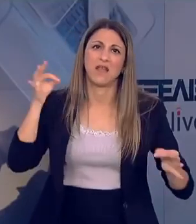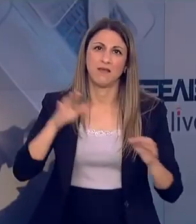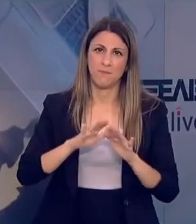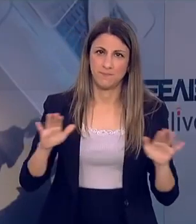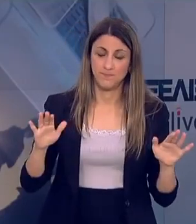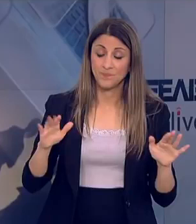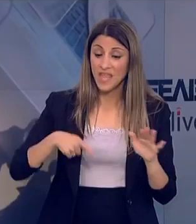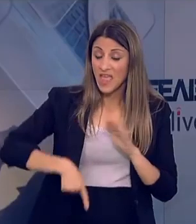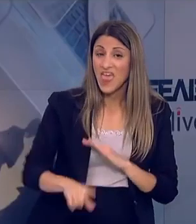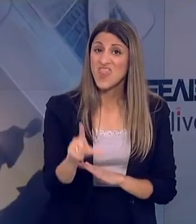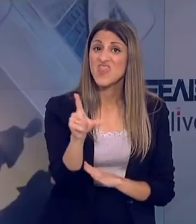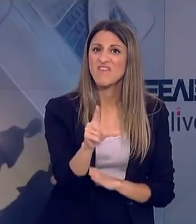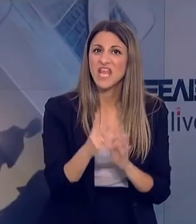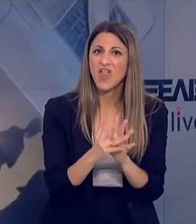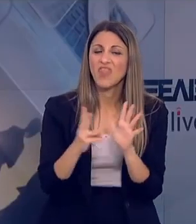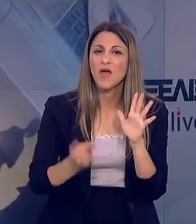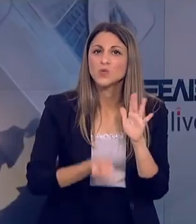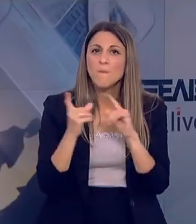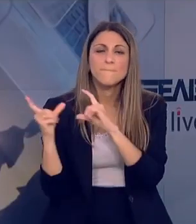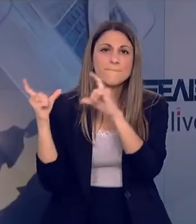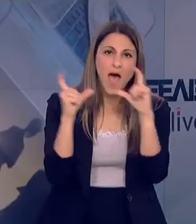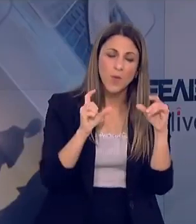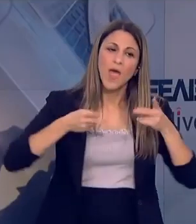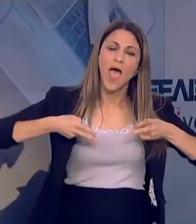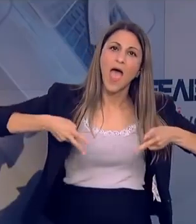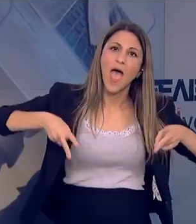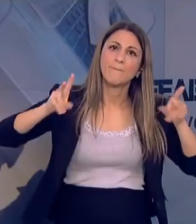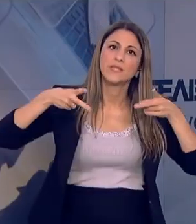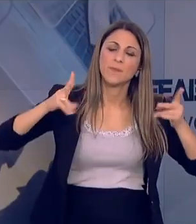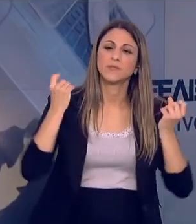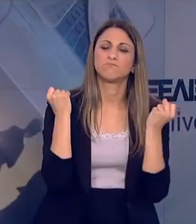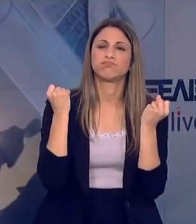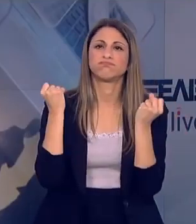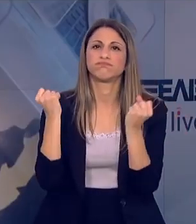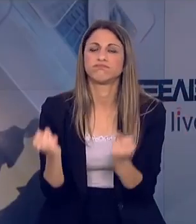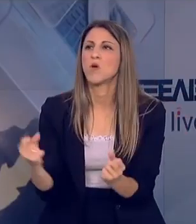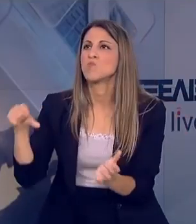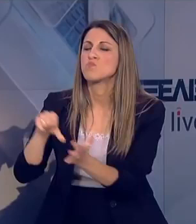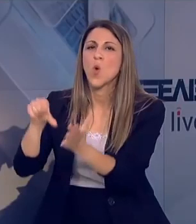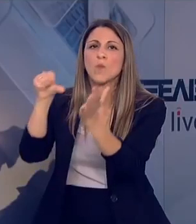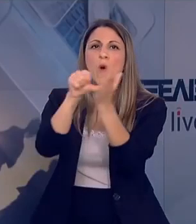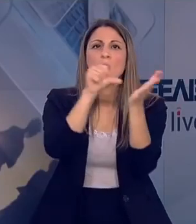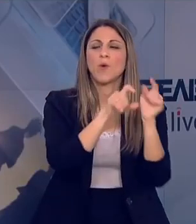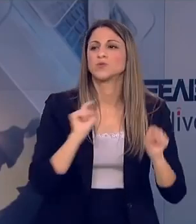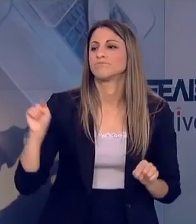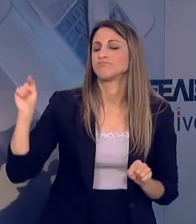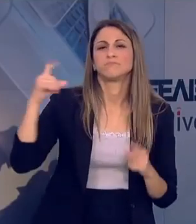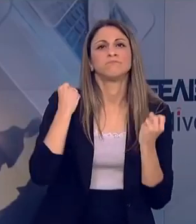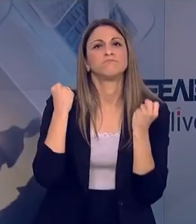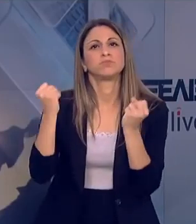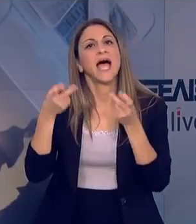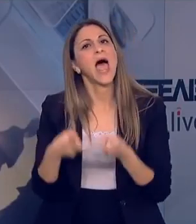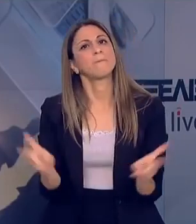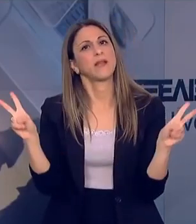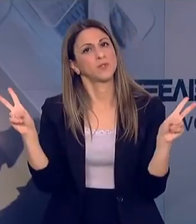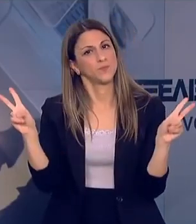ότι από τη Δευτέρα 18 Μαΐου θα επιτρέπονται πλέον οι μετακινήσεις στην Ηπειρωτική Ελλάδα, μεταξύ δηλαδή νομών, περιφερειακών ενωτήτων, αλλά